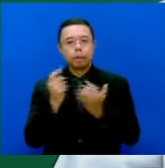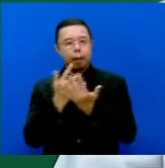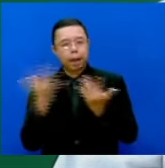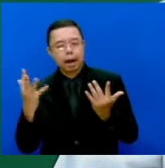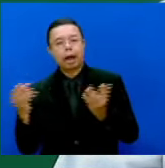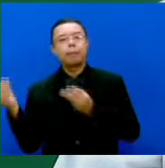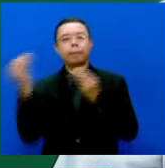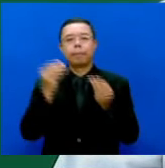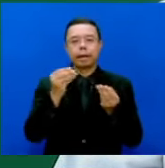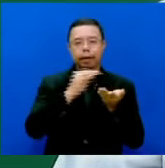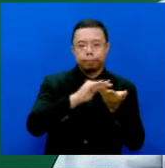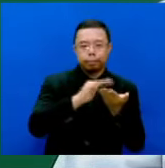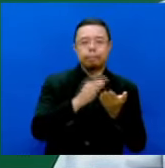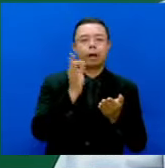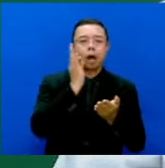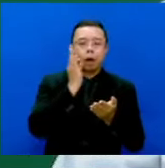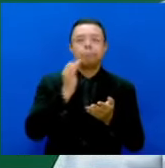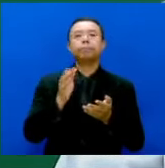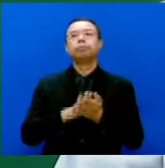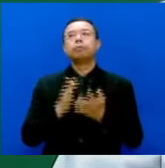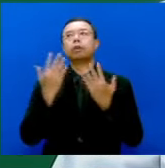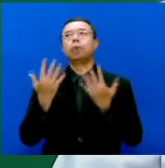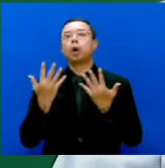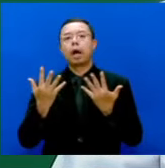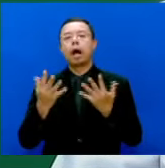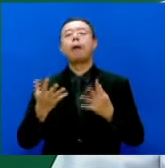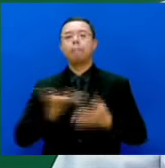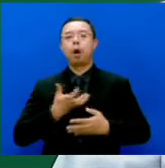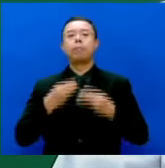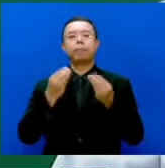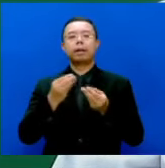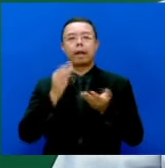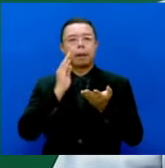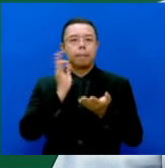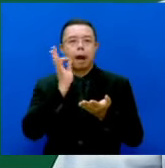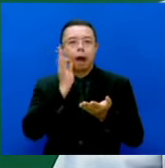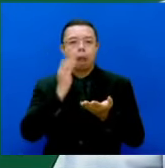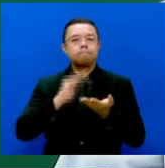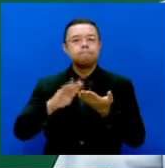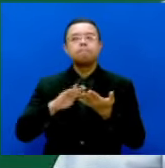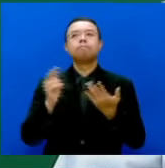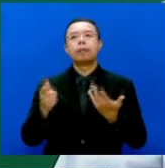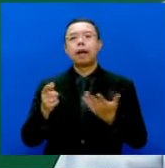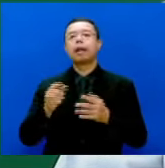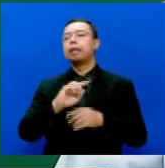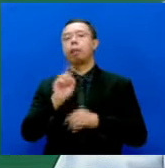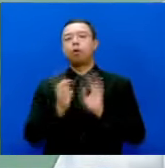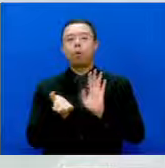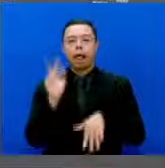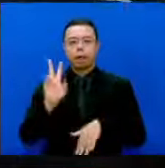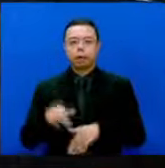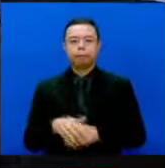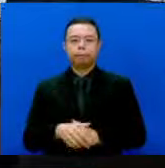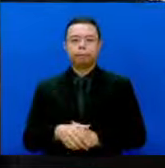masyarakat luas ya mudah-mudahan E bersedia memaafkan dan mudah-mudahan tidak berulang